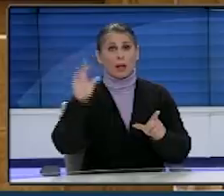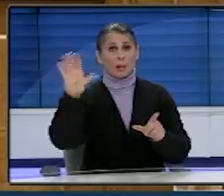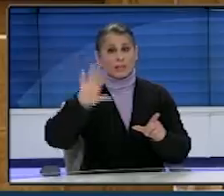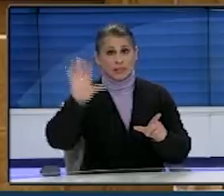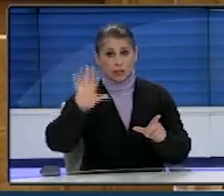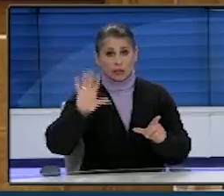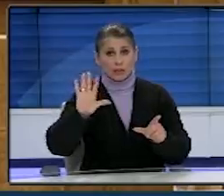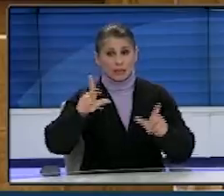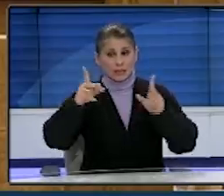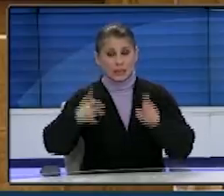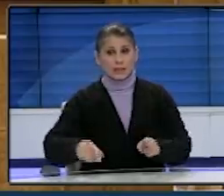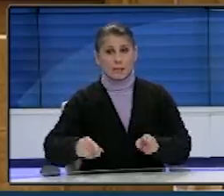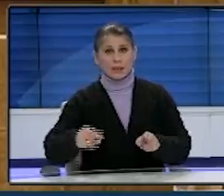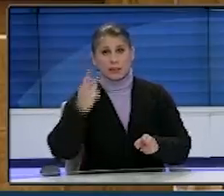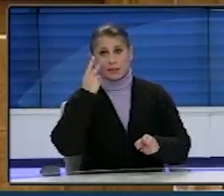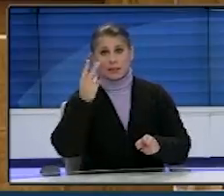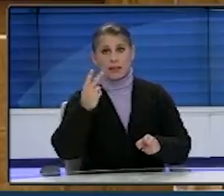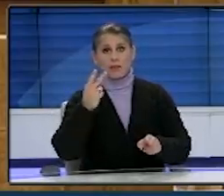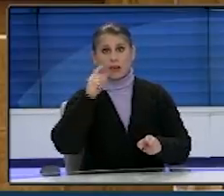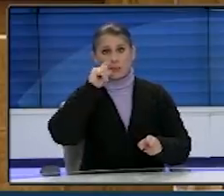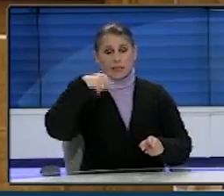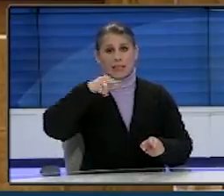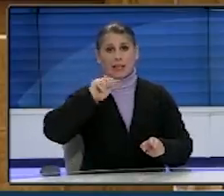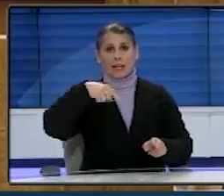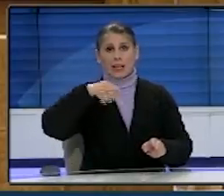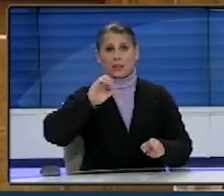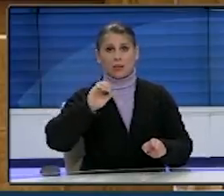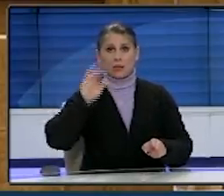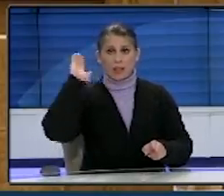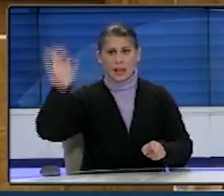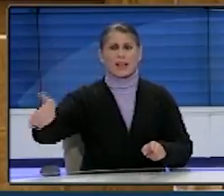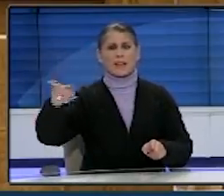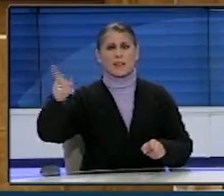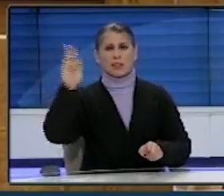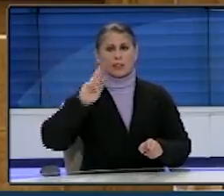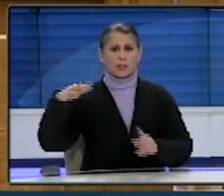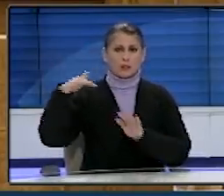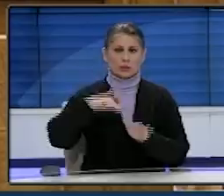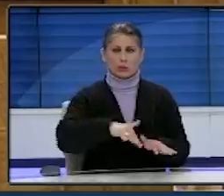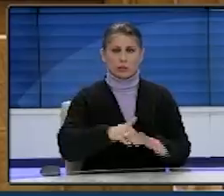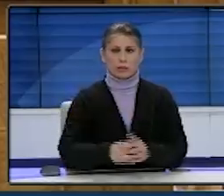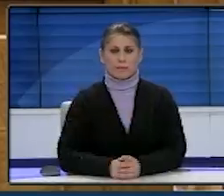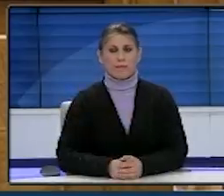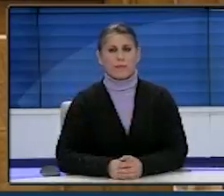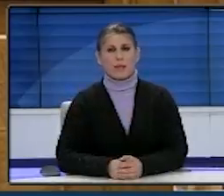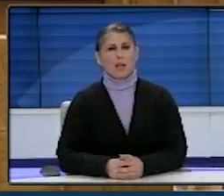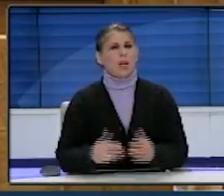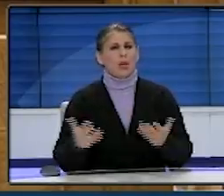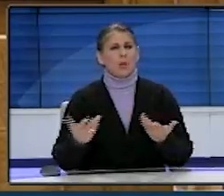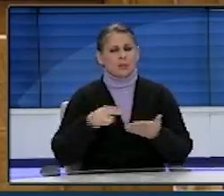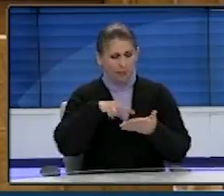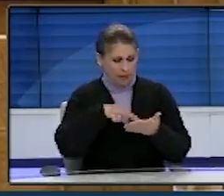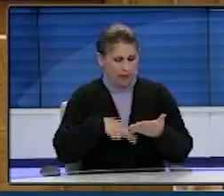κανάλια να σταματήσει να βλέπει παντού το ΝΑΤΟ και να καταδικάσει τη ρώσικη εισβολή. Ούτε διάβασαν